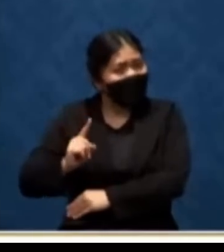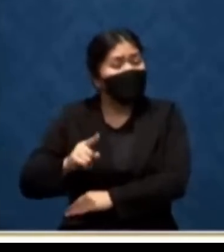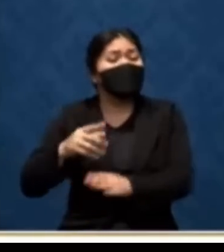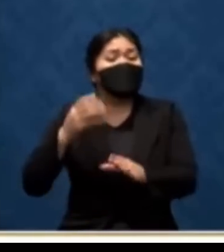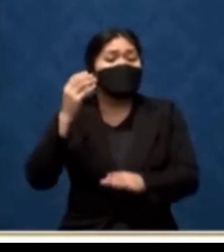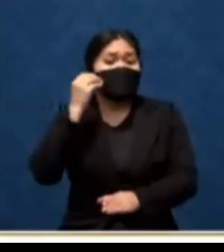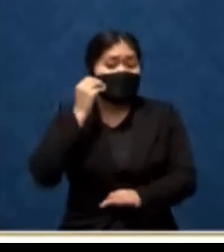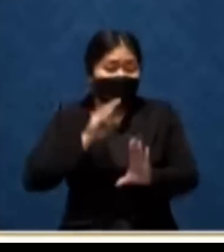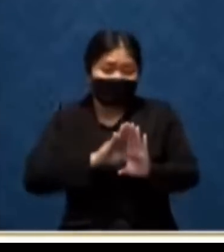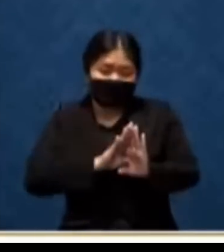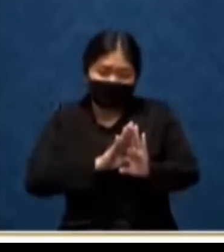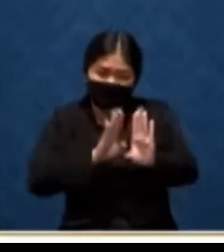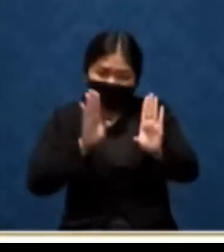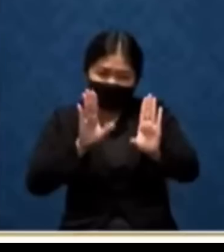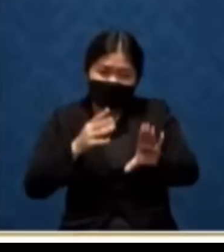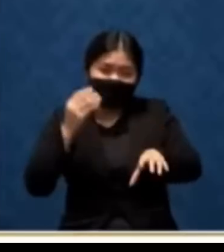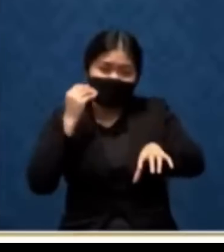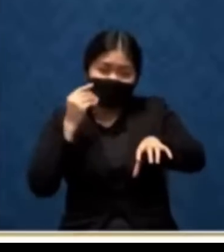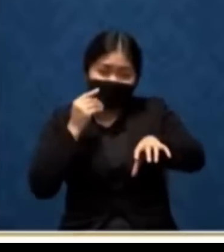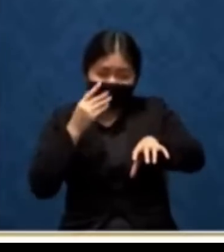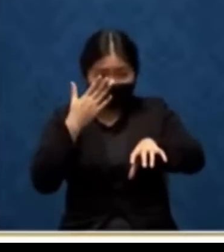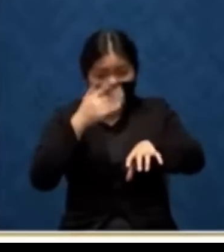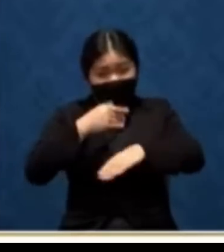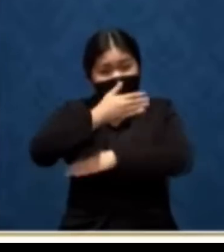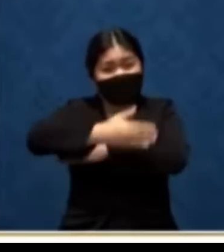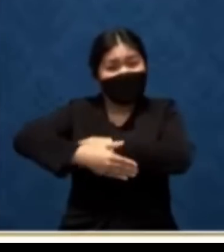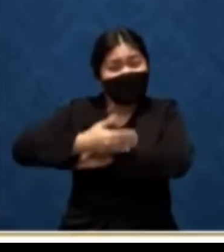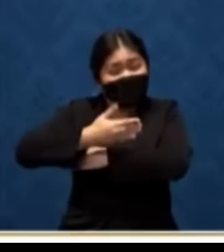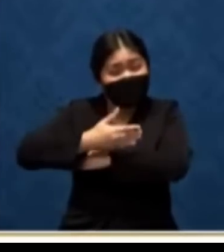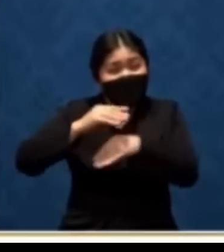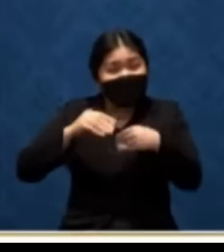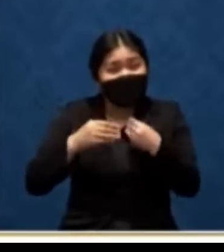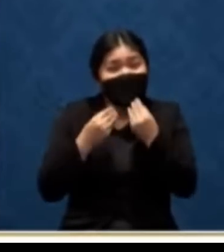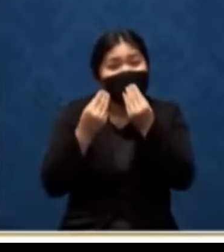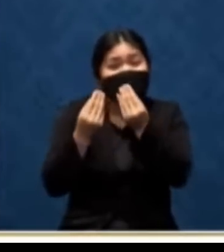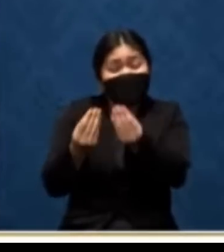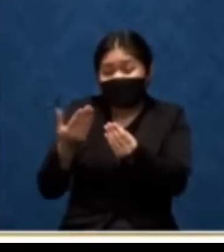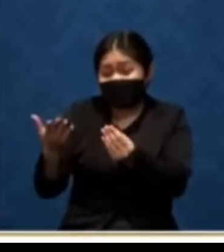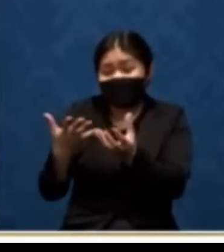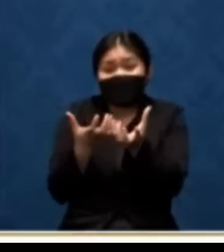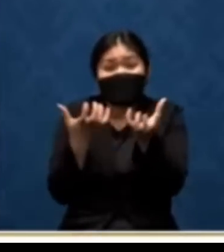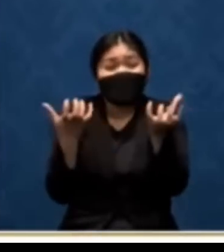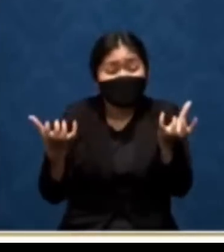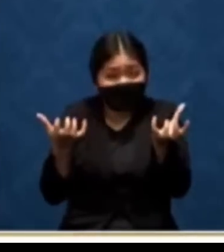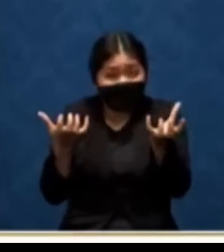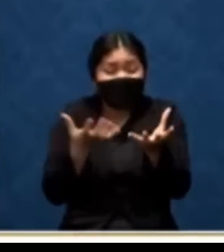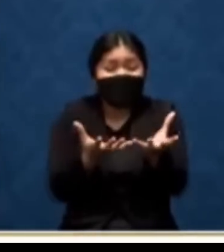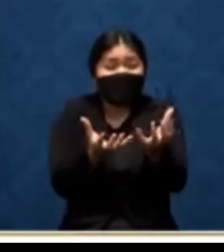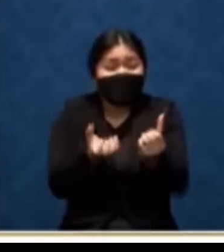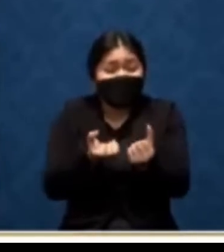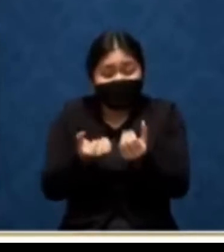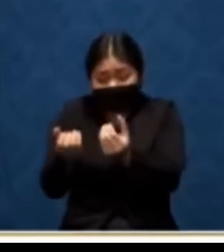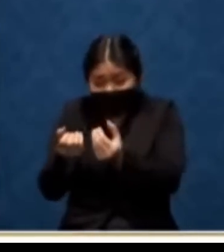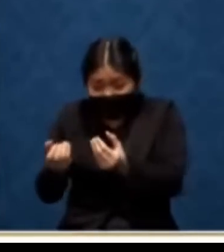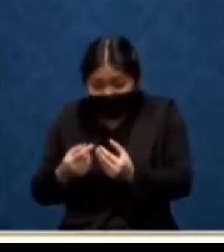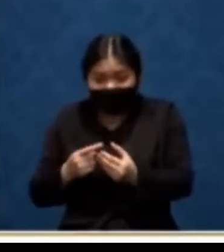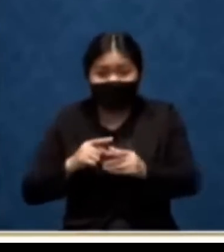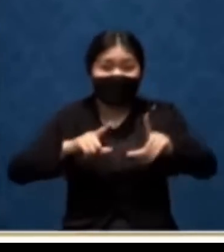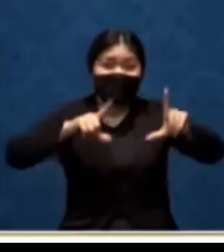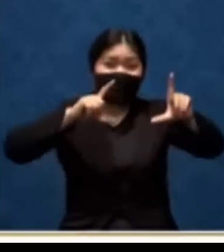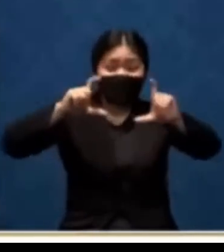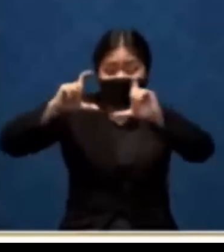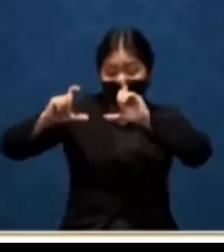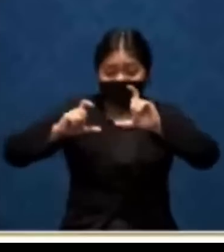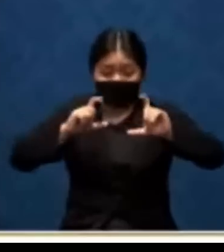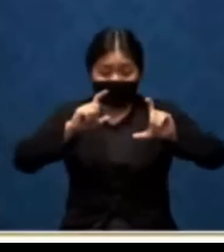หัวรถไฟนะครับอยู่ตรงนี้ให้ท่านพลเอกไปรับของที่ระลึกจากใครต่อใครถ่ายรูปโชว์ชา